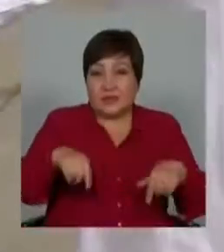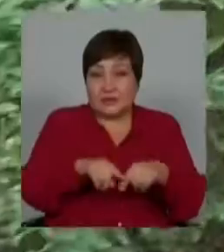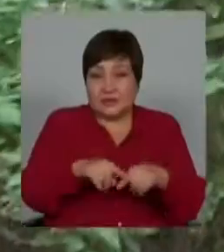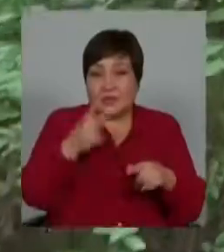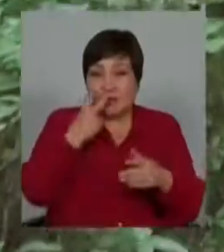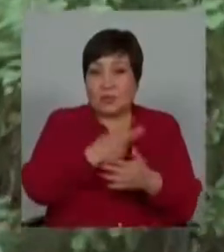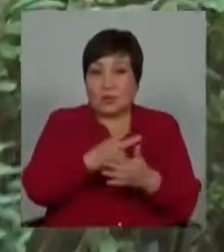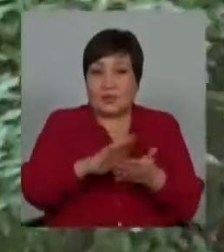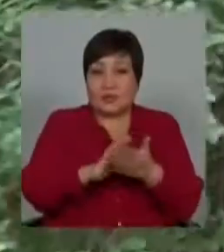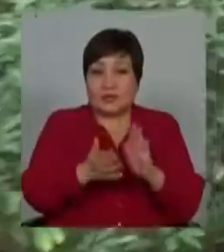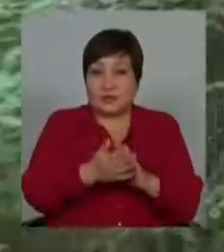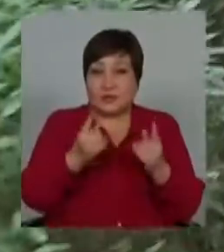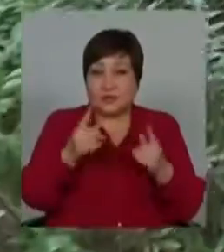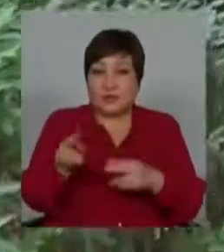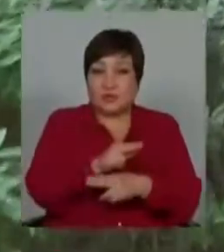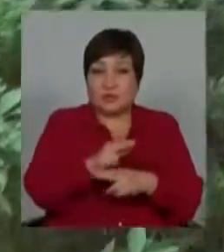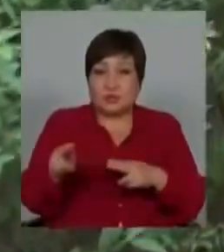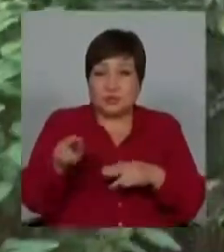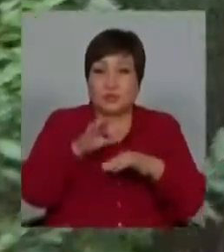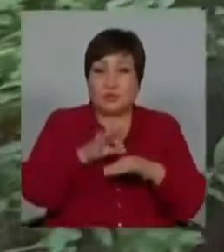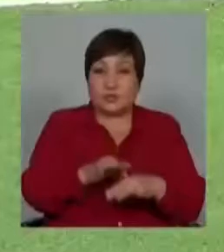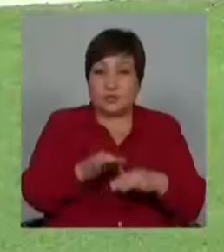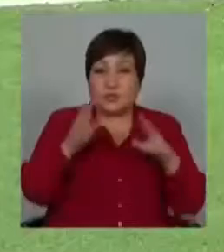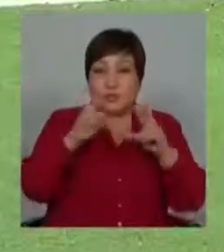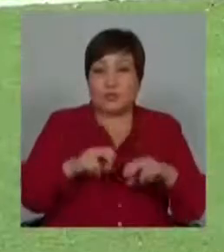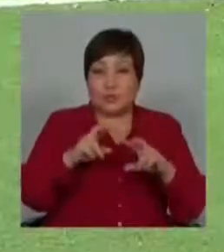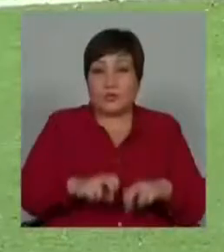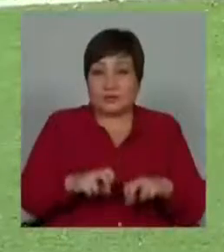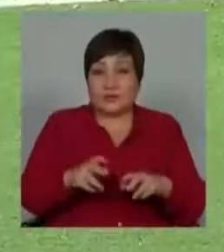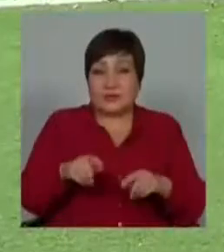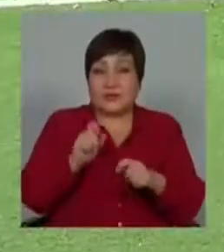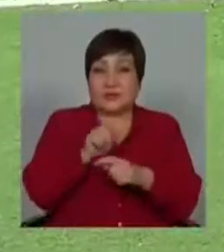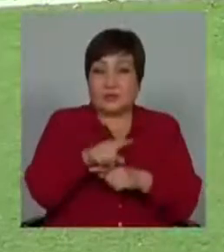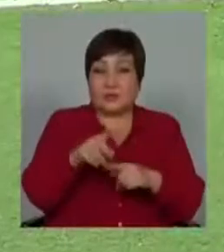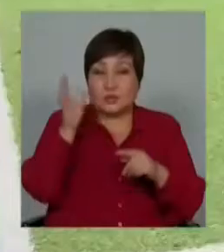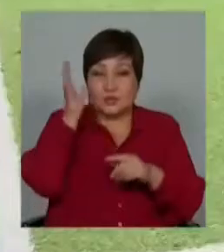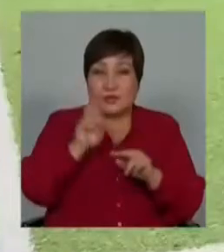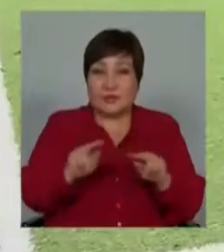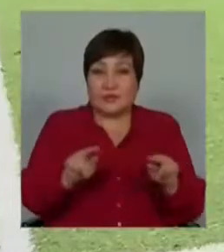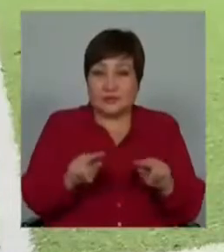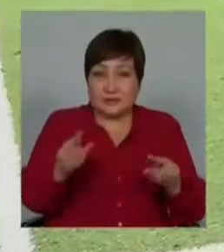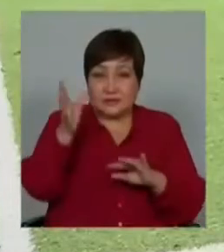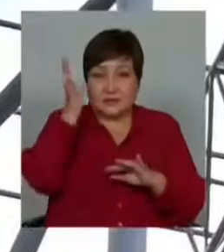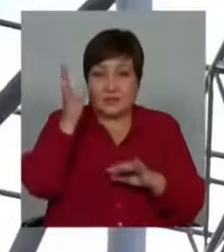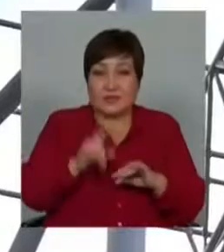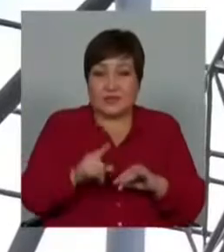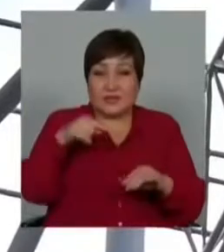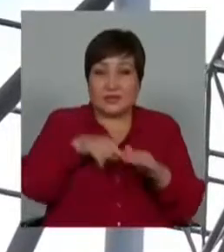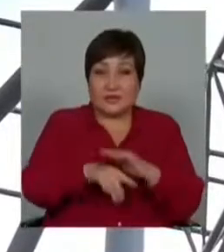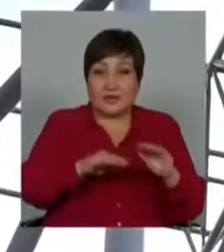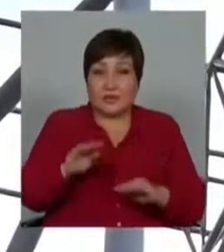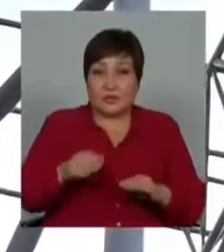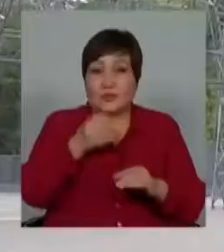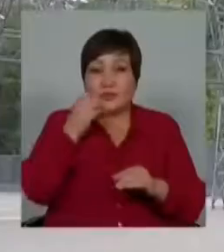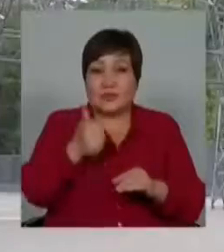нығайту, күрделі жөндеуден өткізу мүмкіндігін қарастыруды тапсырды. Бұдан бөлек, білім беру саласындағы инфрақұрылым жақсы дамуда. Мәселен, балалар